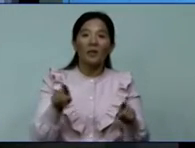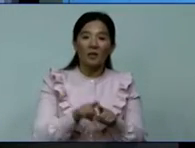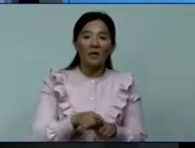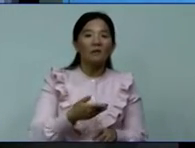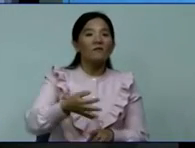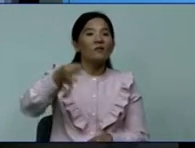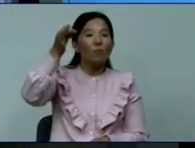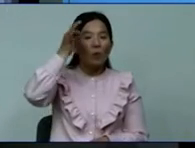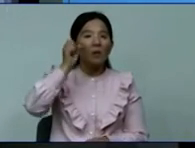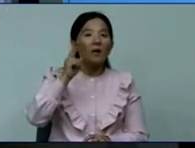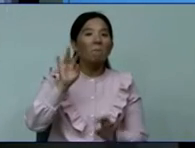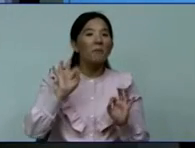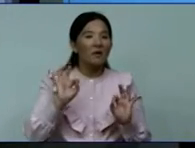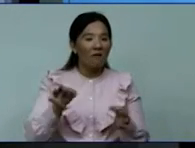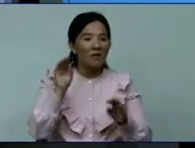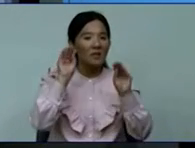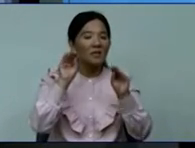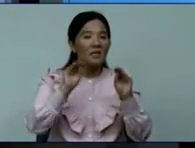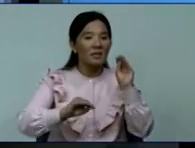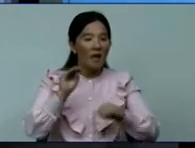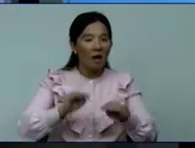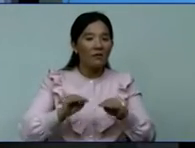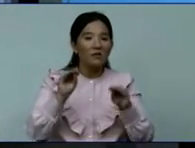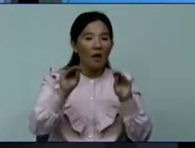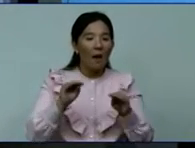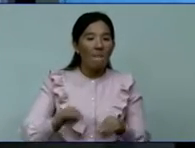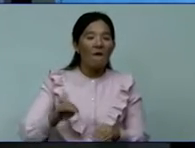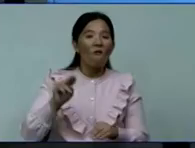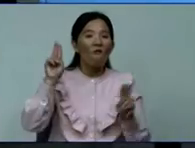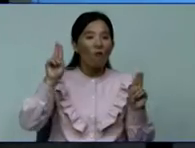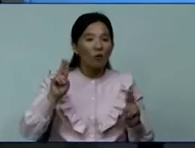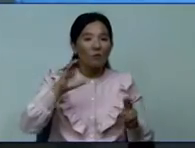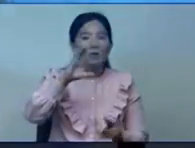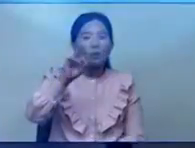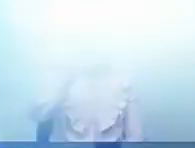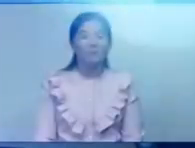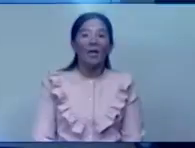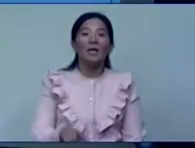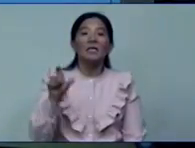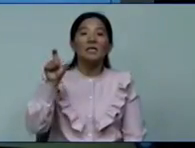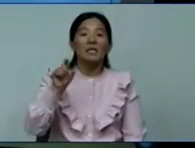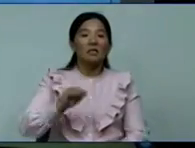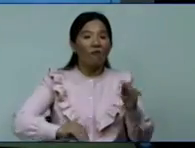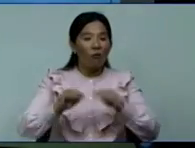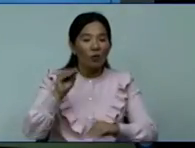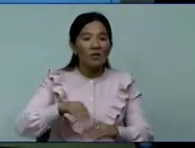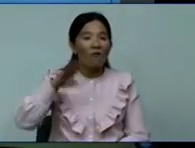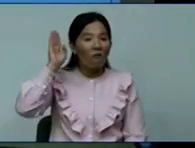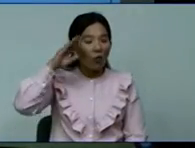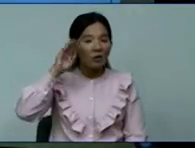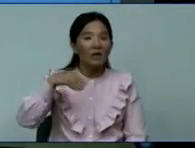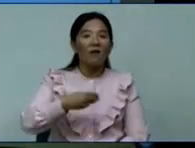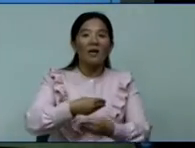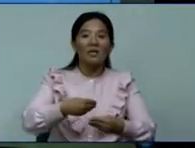вами вспомнили, как правильно составить формулы солей аммония. Свойства водного